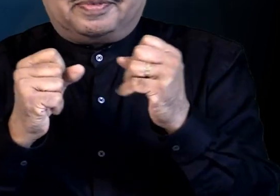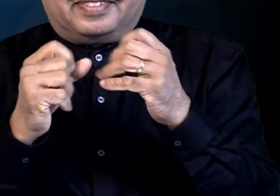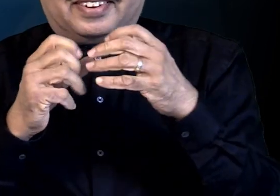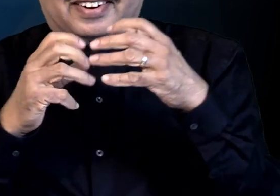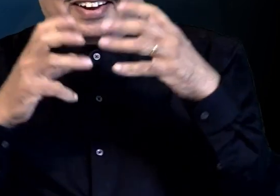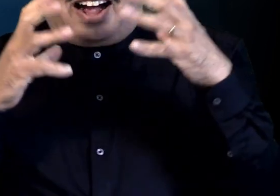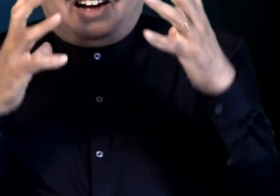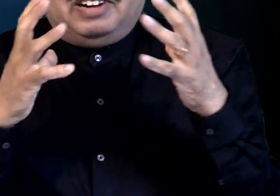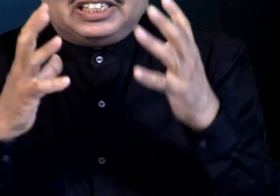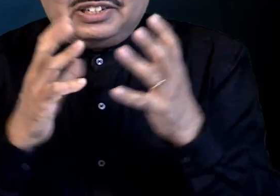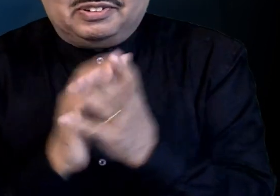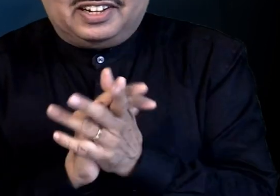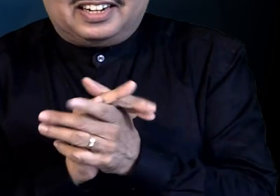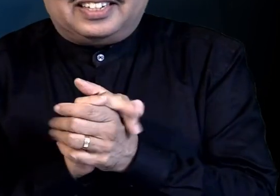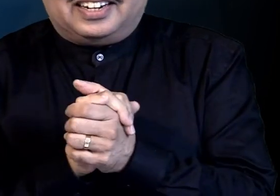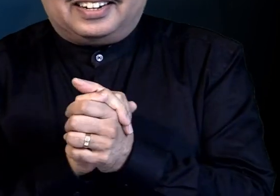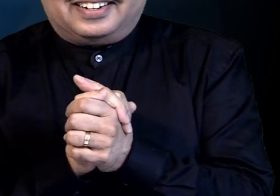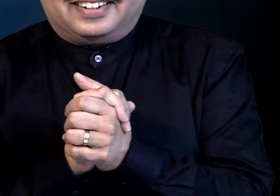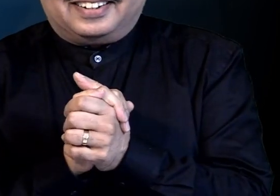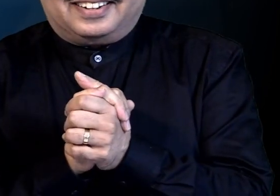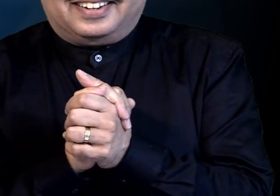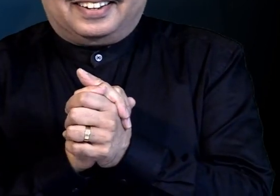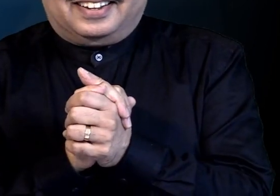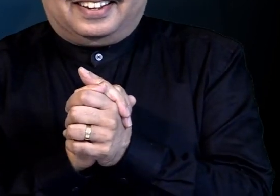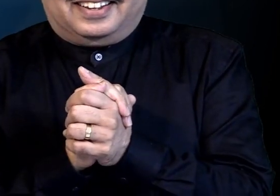സ്നേഹവും ആവേശവും നിറഞ്ഞ